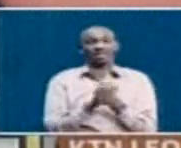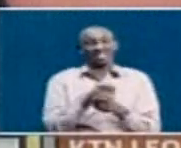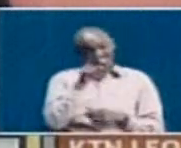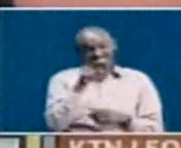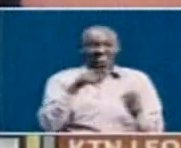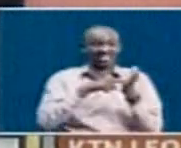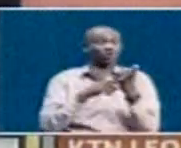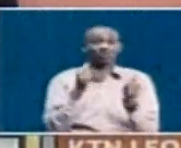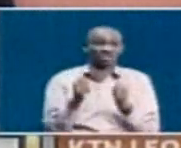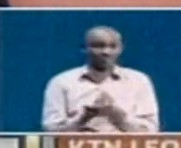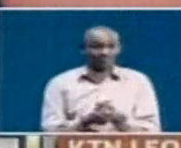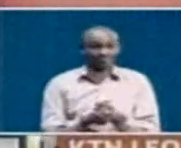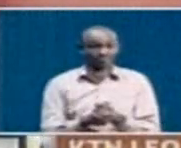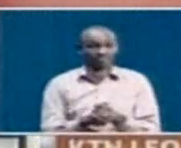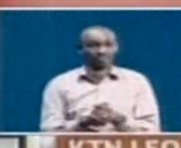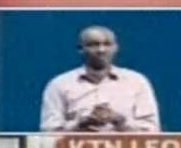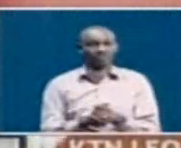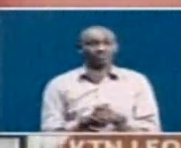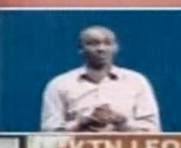is